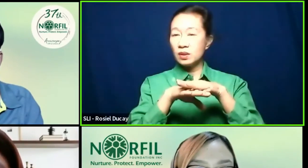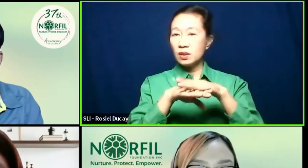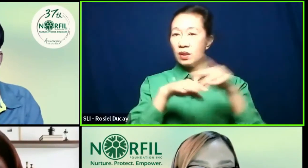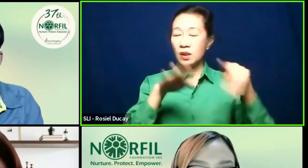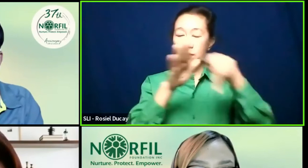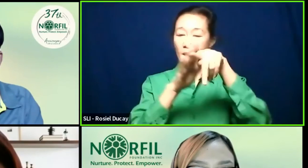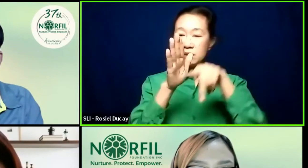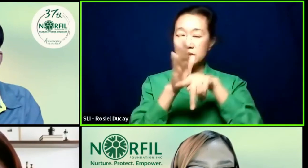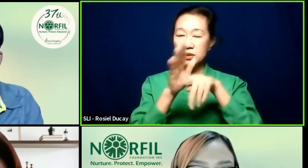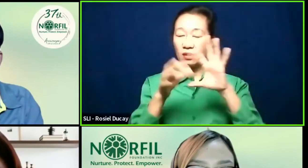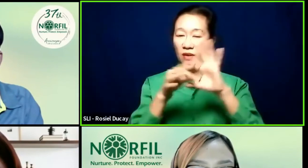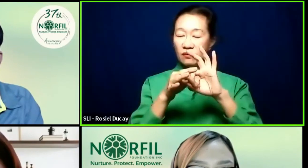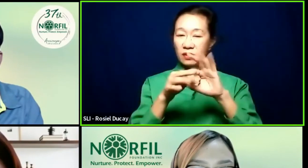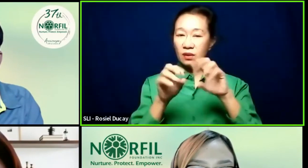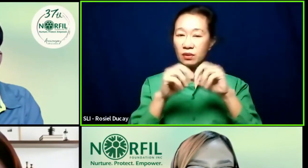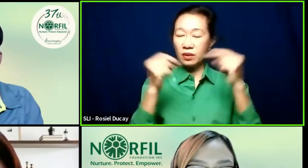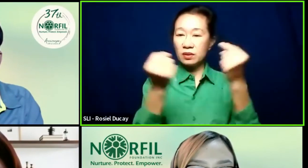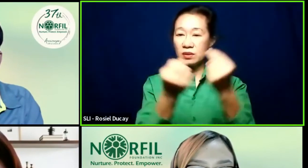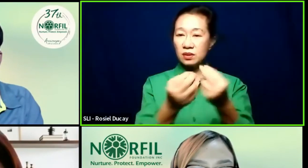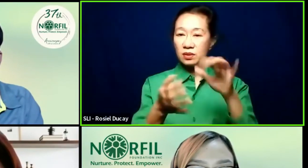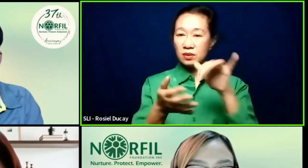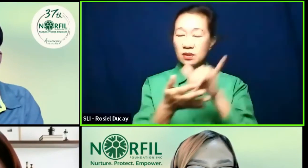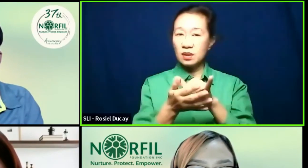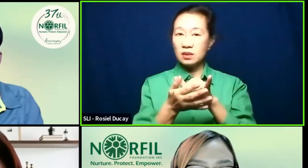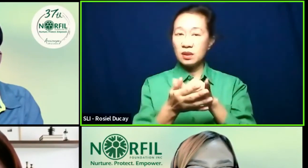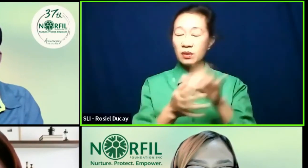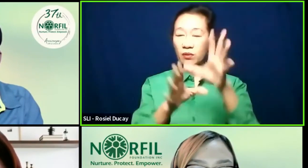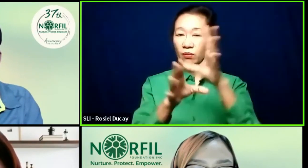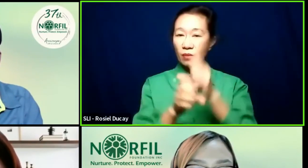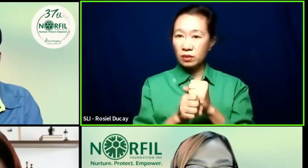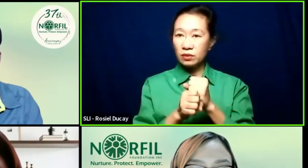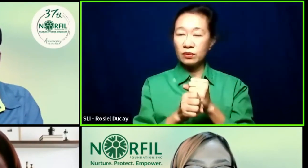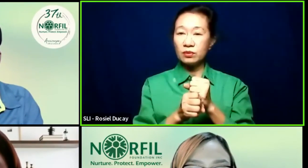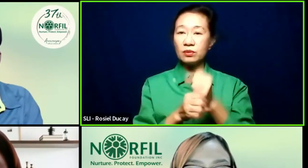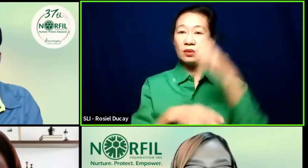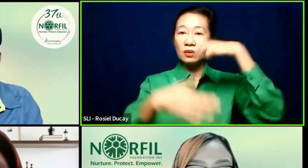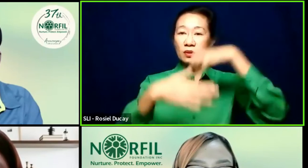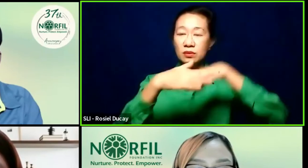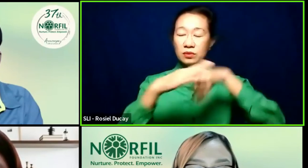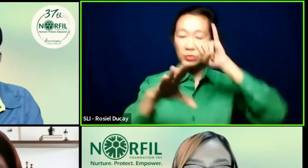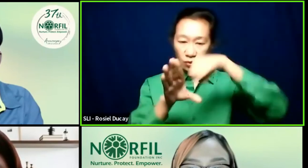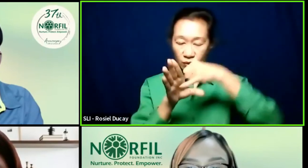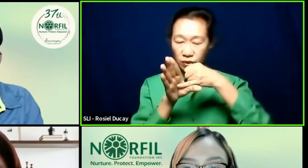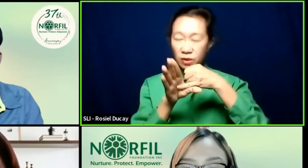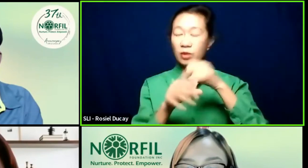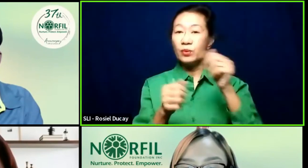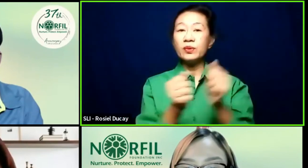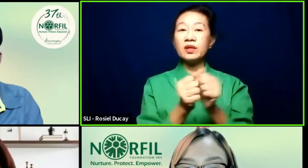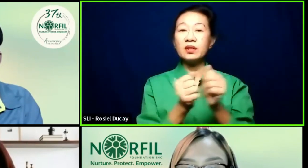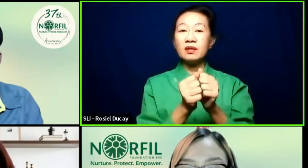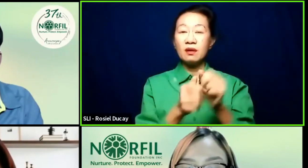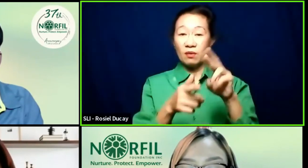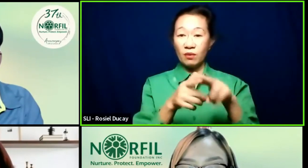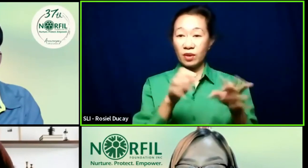of the organization that if they want to join, or of the company they want to join, or